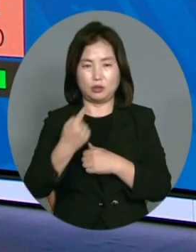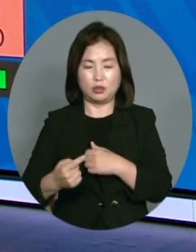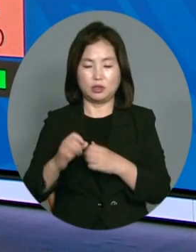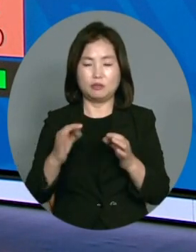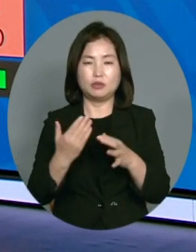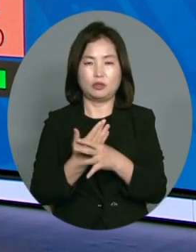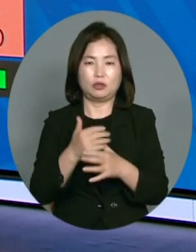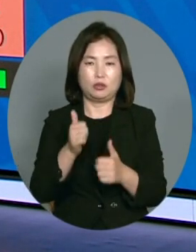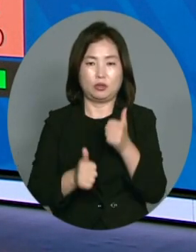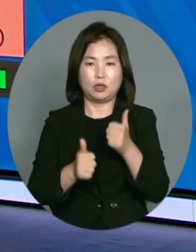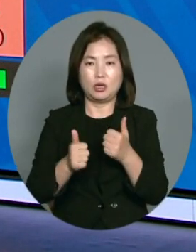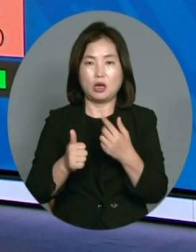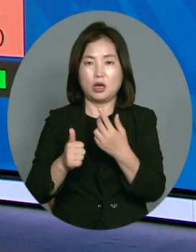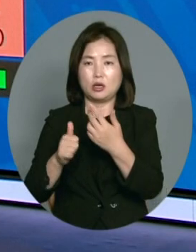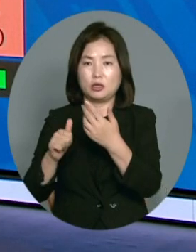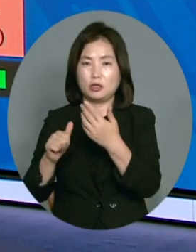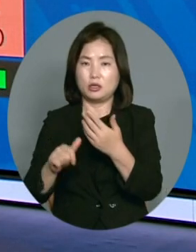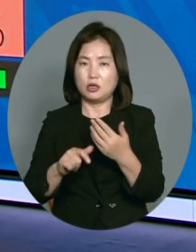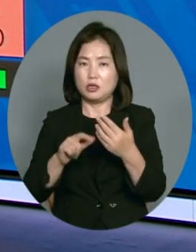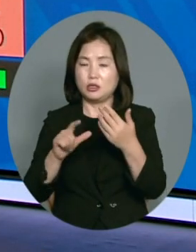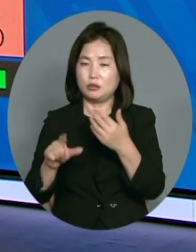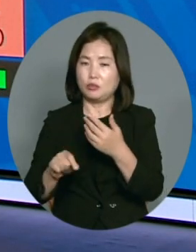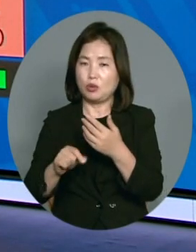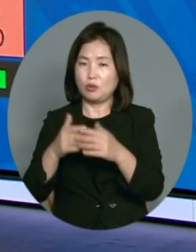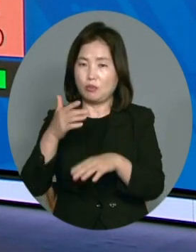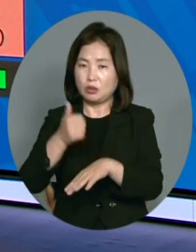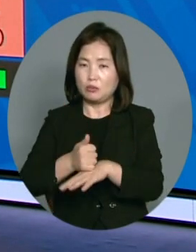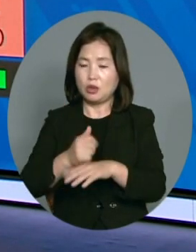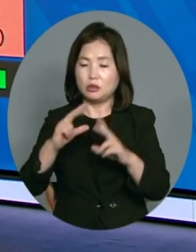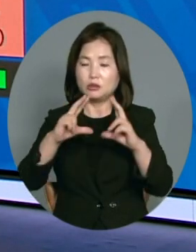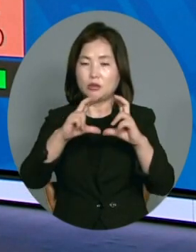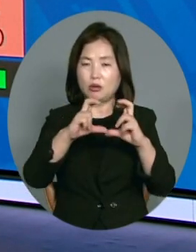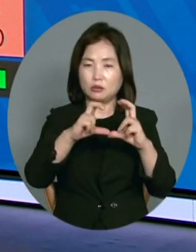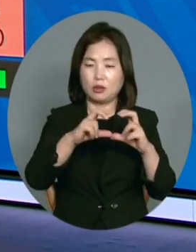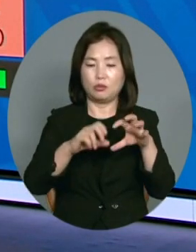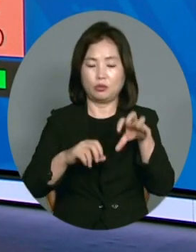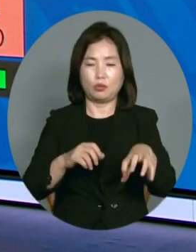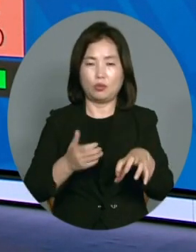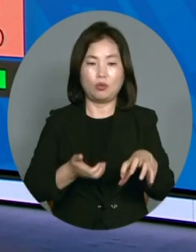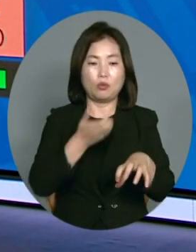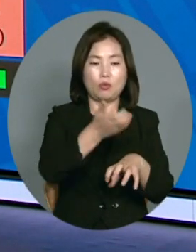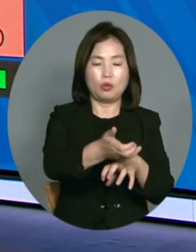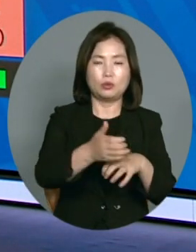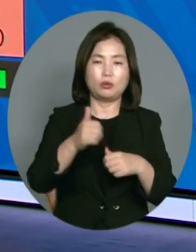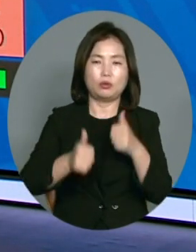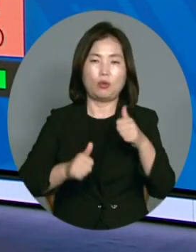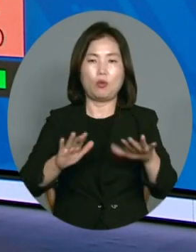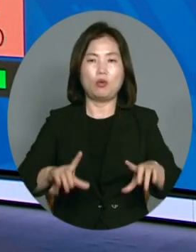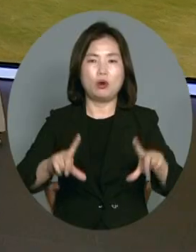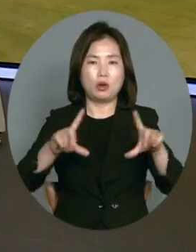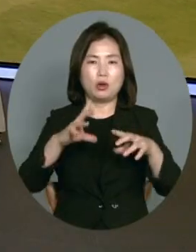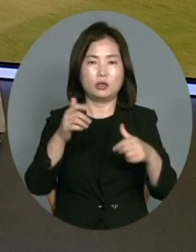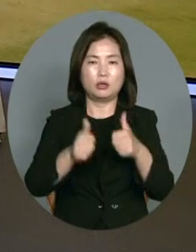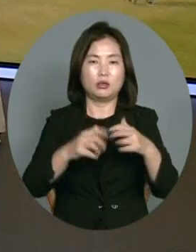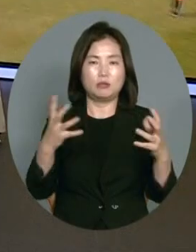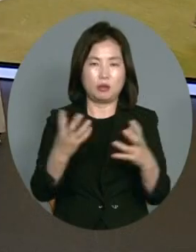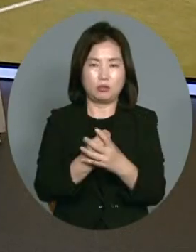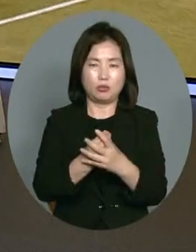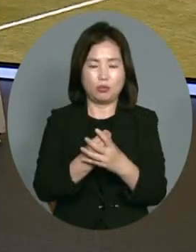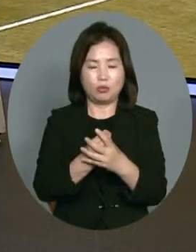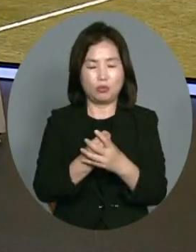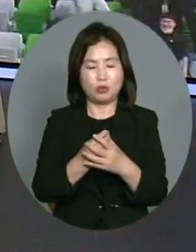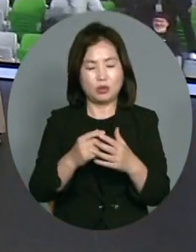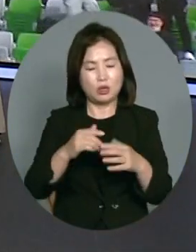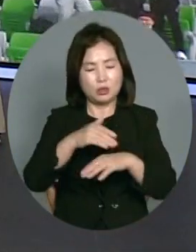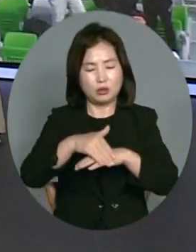만납니다. 그리고 22일 파이널 B그룹의 최종전인 성남 원정을 끝으로 올 시즌을 마무리합니다. 아, 경기 일정이